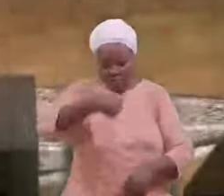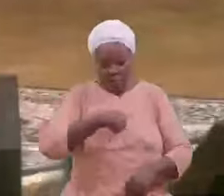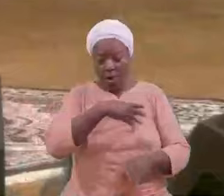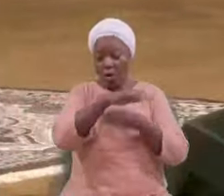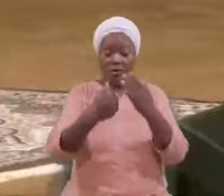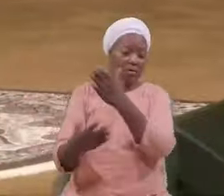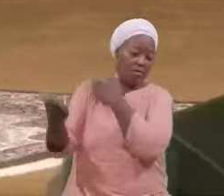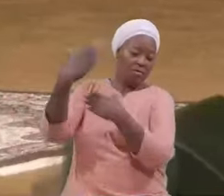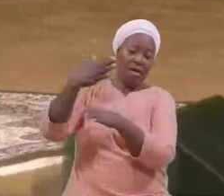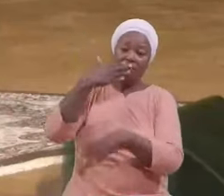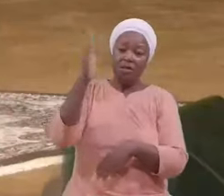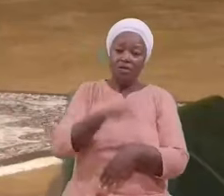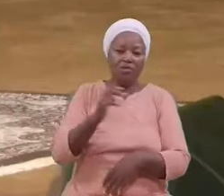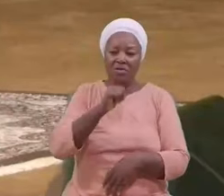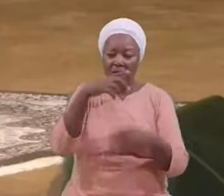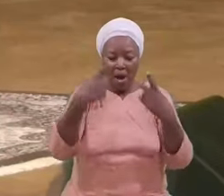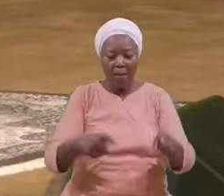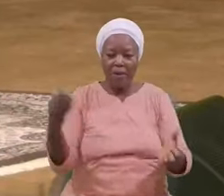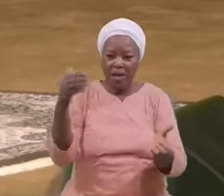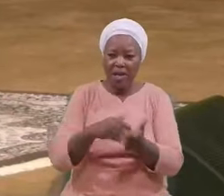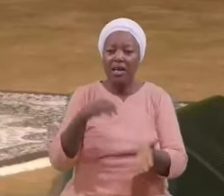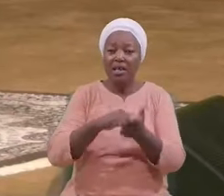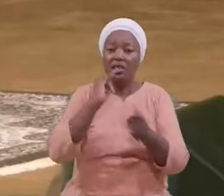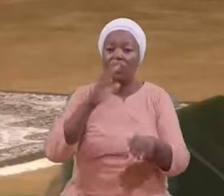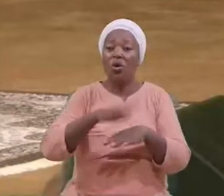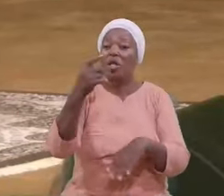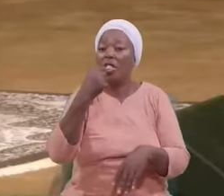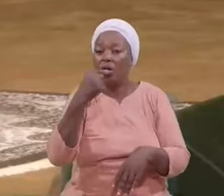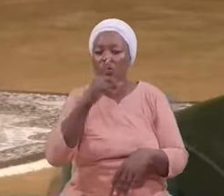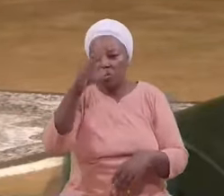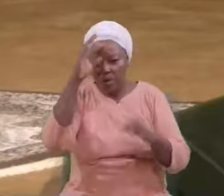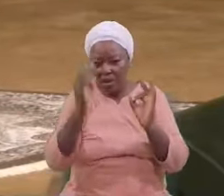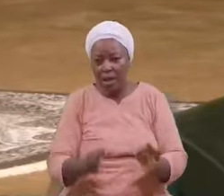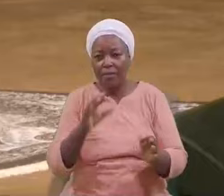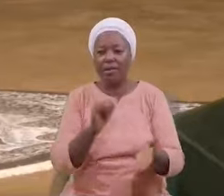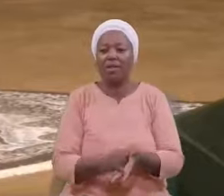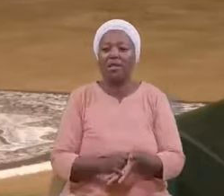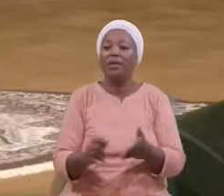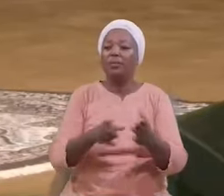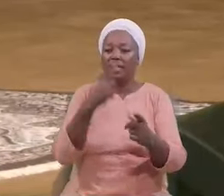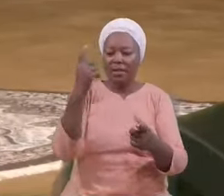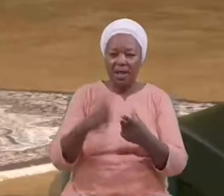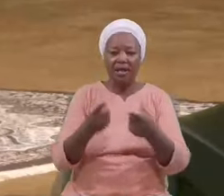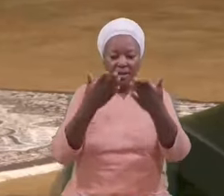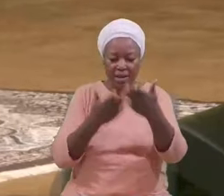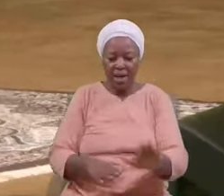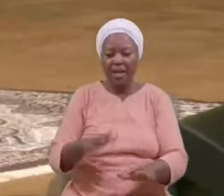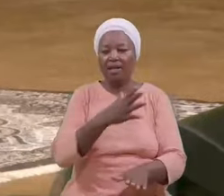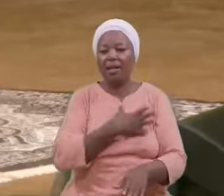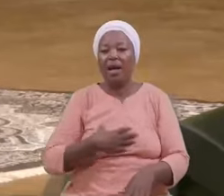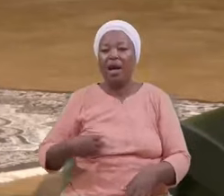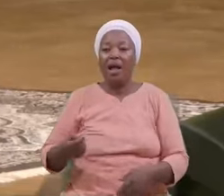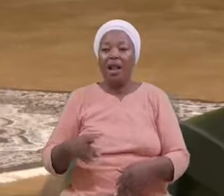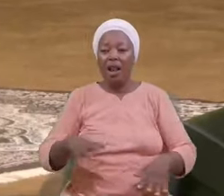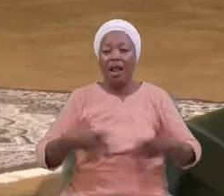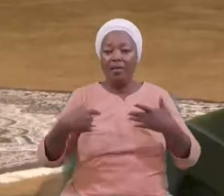choses, tous les revers du passé ne vont plus se répéter. C'est votre langue. Donc, la mort et la vie,